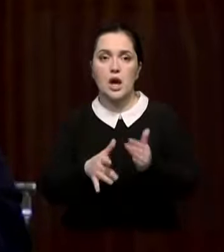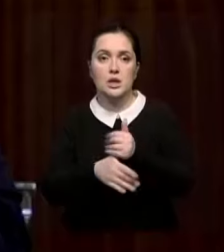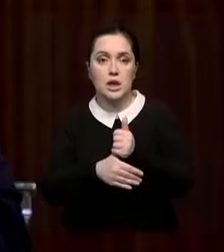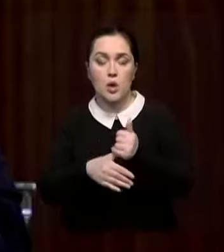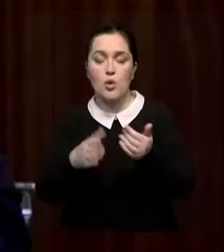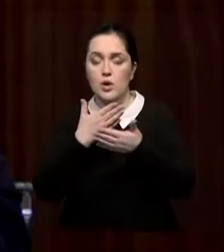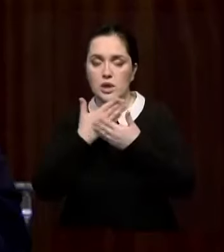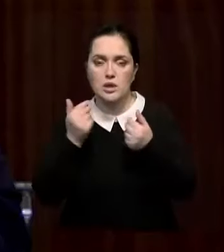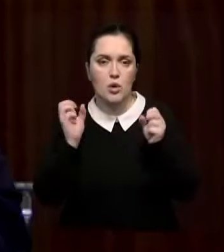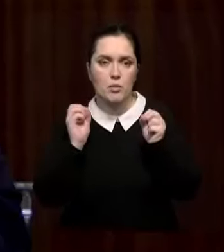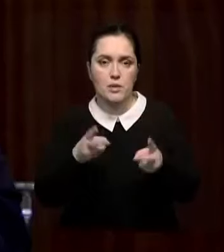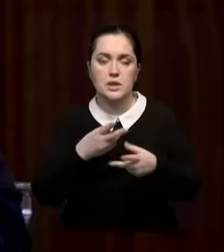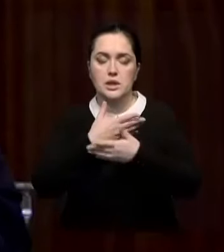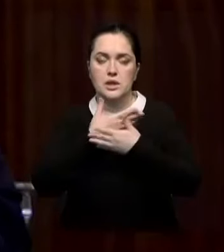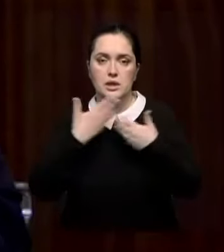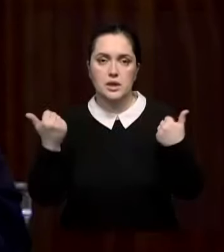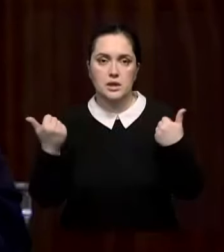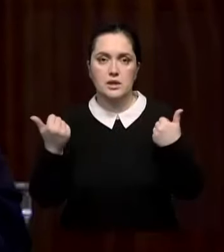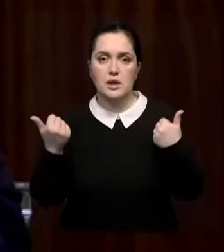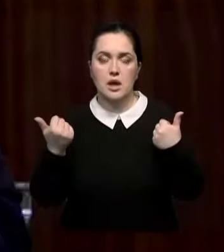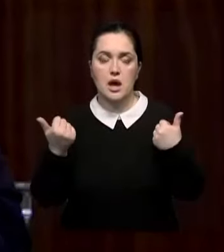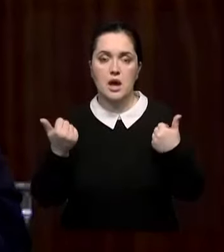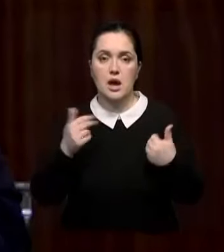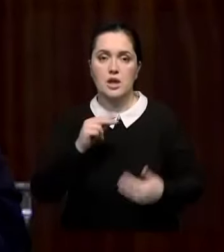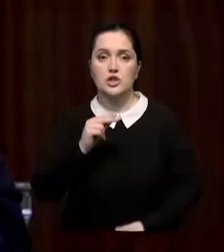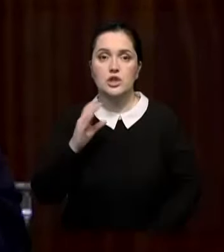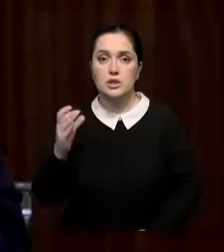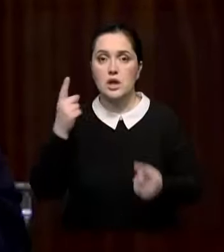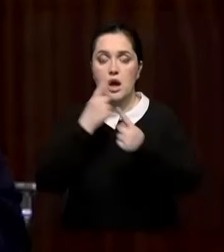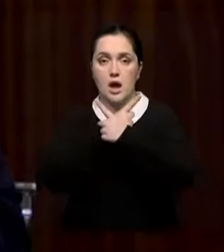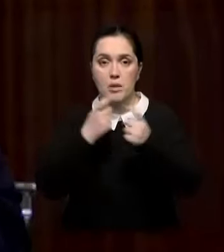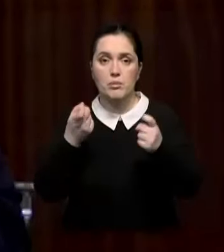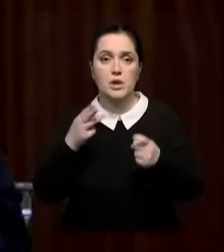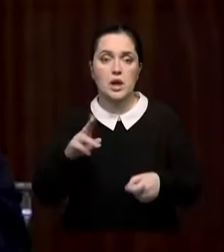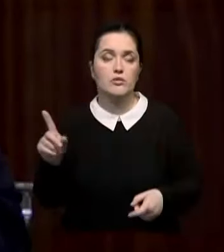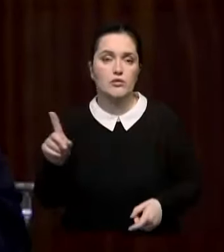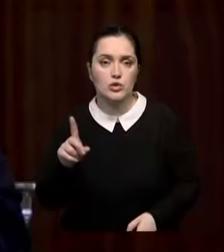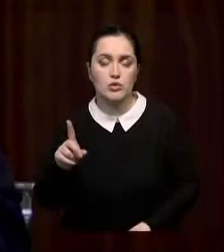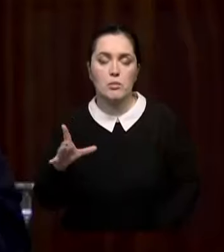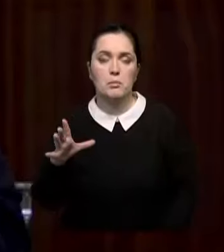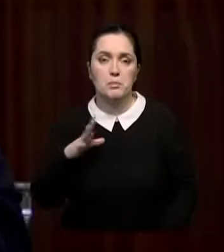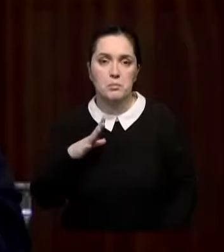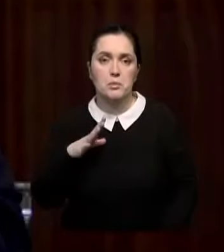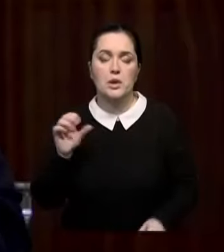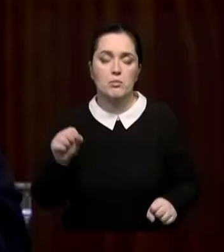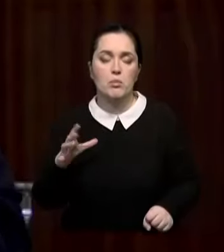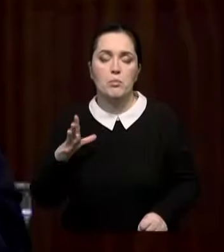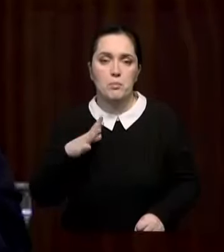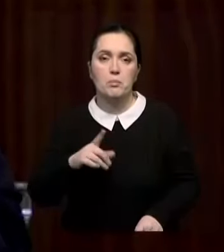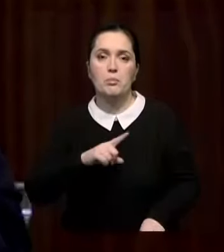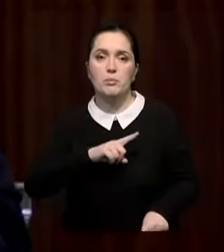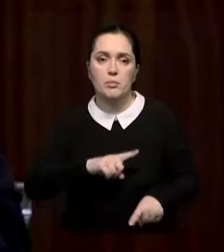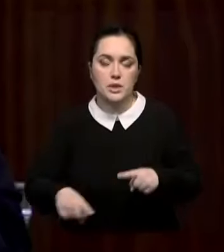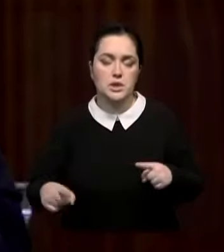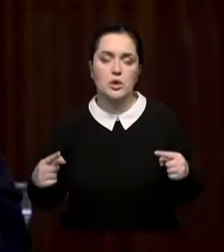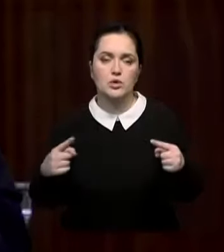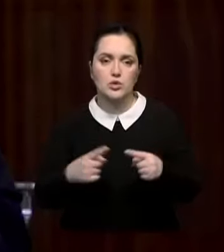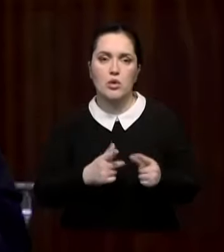никаких угроз нет. Режим ЧС объявлен только для того, чтобы можно было бы быстро и